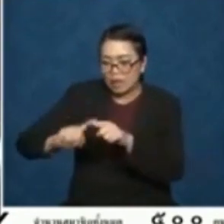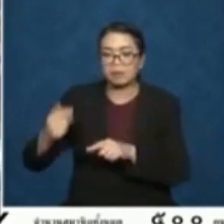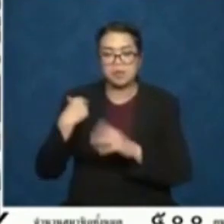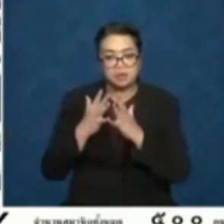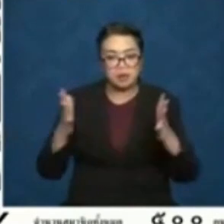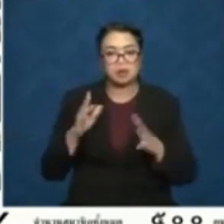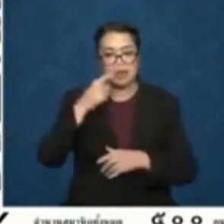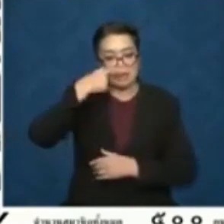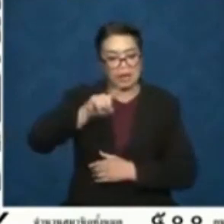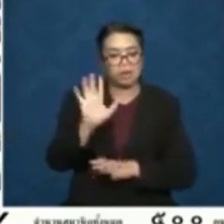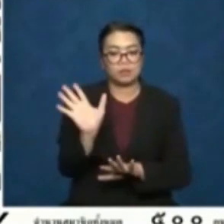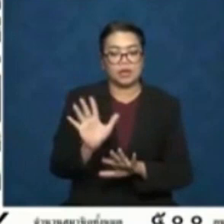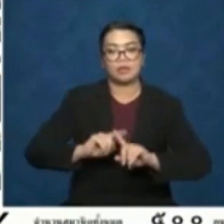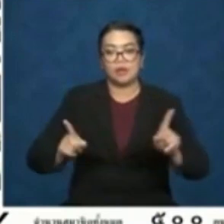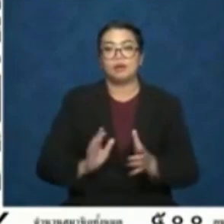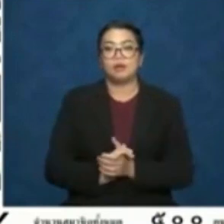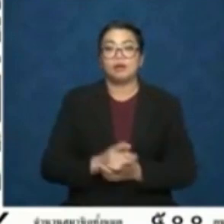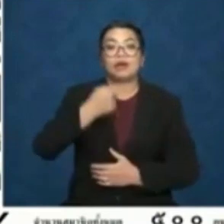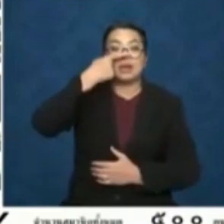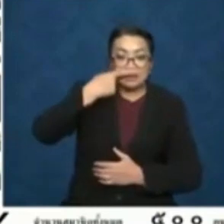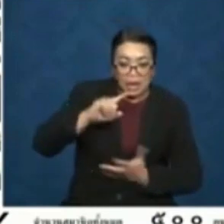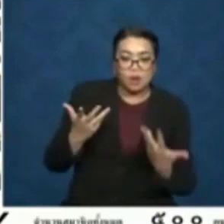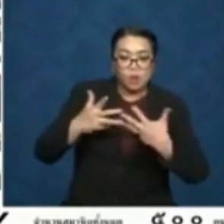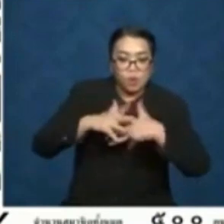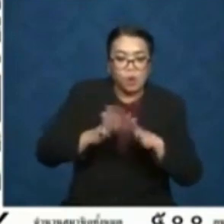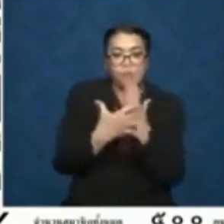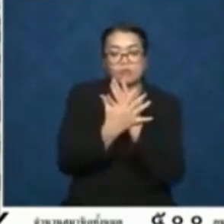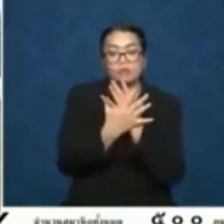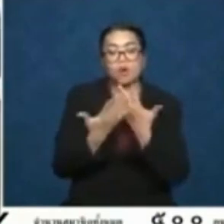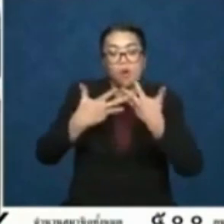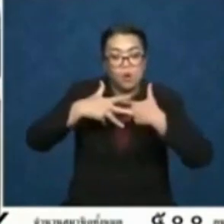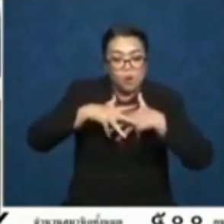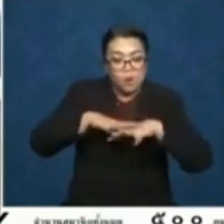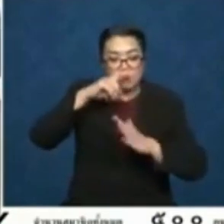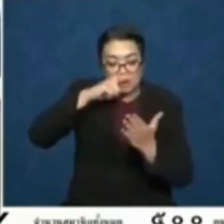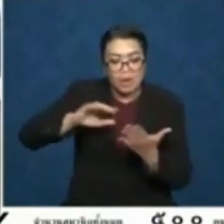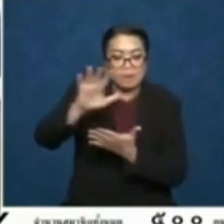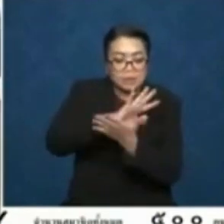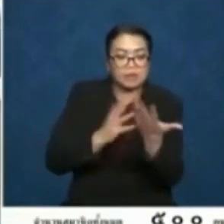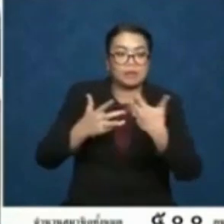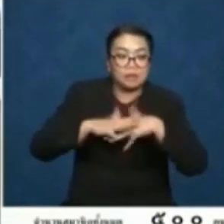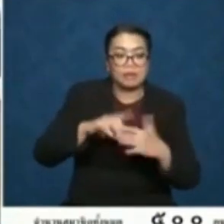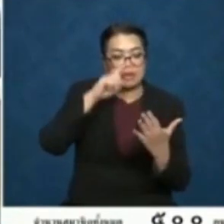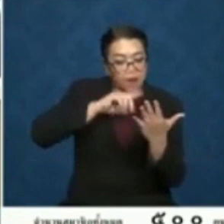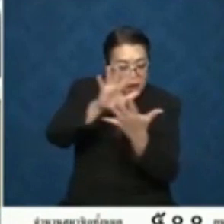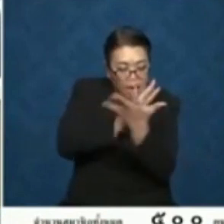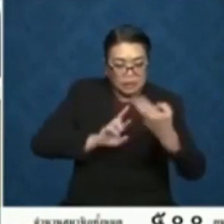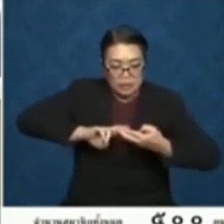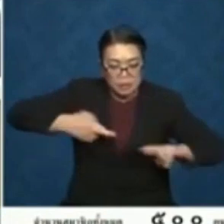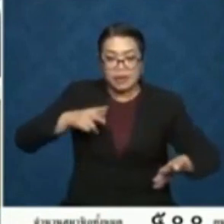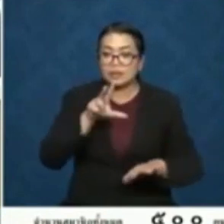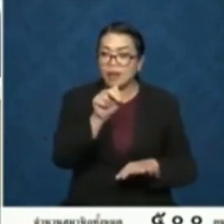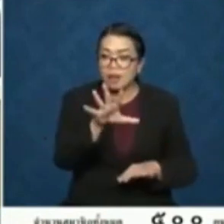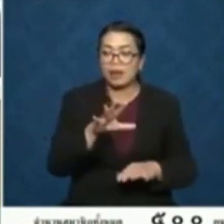าพื้นเมืองมาเร็วเถอะครับจะได้ทราบว่ามีกี่ชาติพันธุ์กันแน่ครับ ท่านประธานครับ เชิญคร ับประเทศไทยเนี่ยนะครับรวมเลือดเนื้อชาติเชื้อไทย